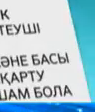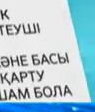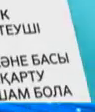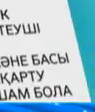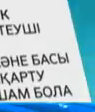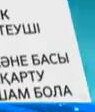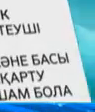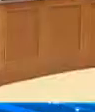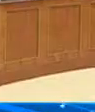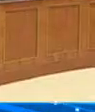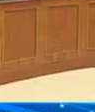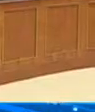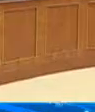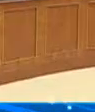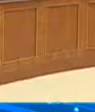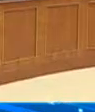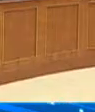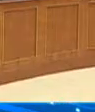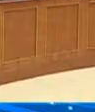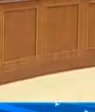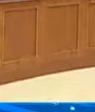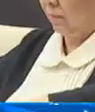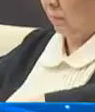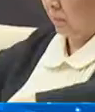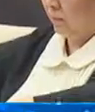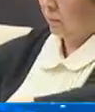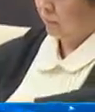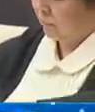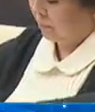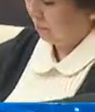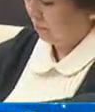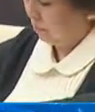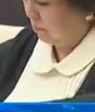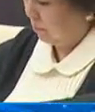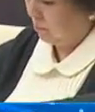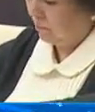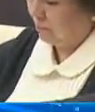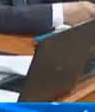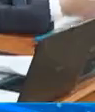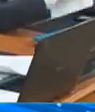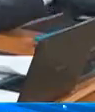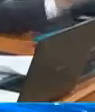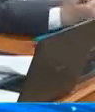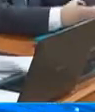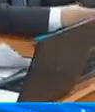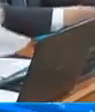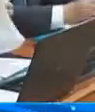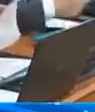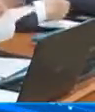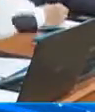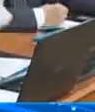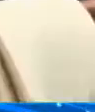неғұрлым ықшам бола түседі. Ұлт жоспарының 97-ші қадамы президент тапсырмасын орындау мақсатында құжат әзірленді. Заң